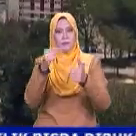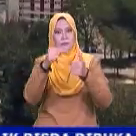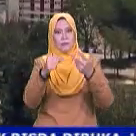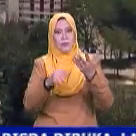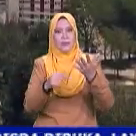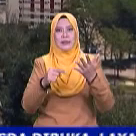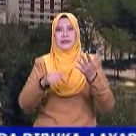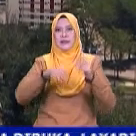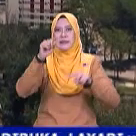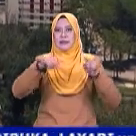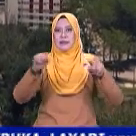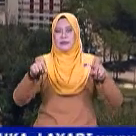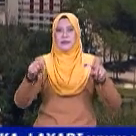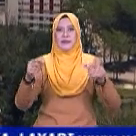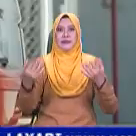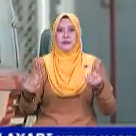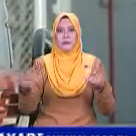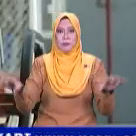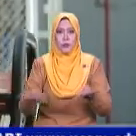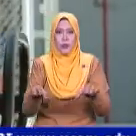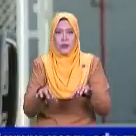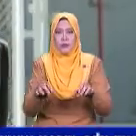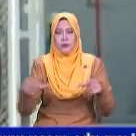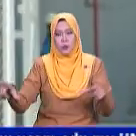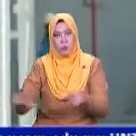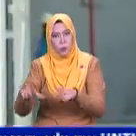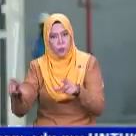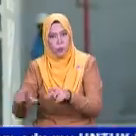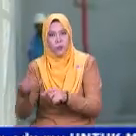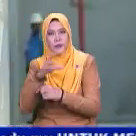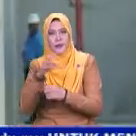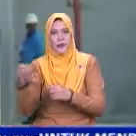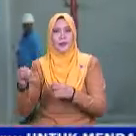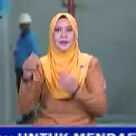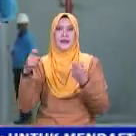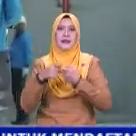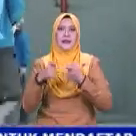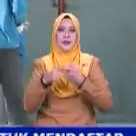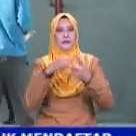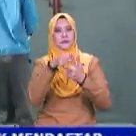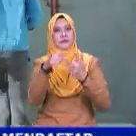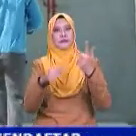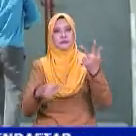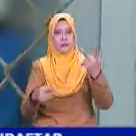indeks membabitkan pembuatan, pelombongan dan elektrik.